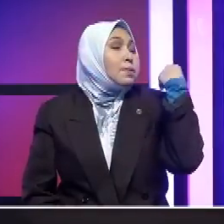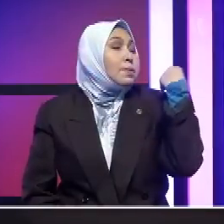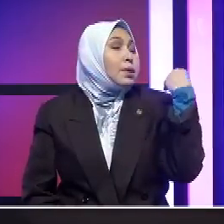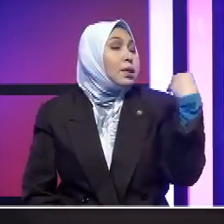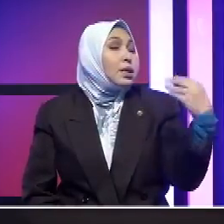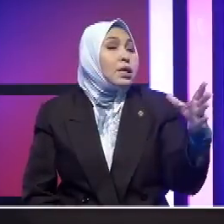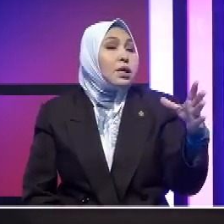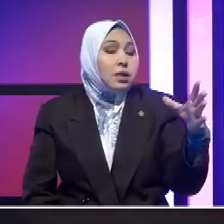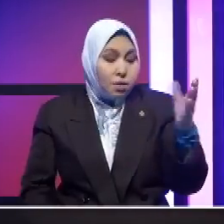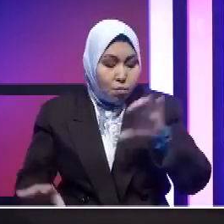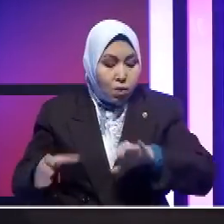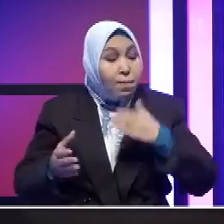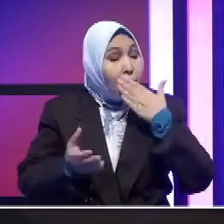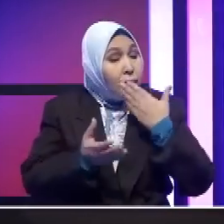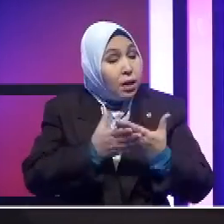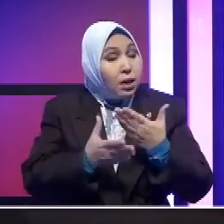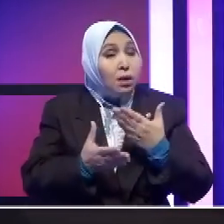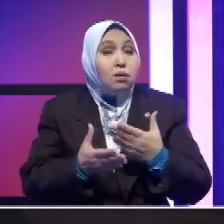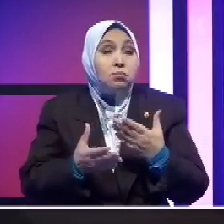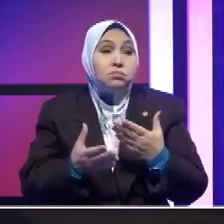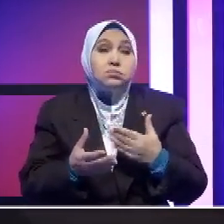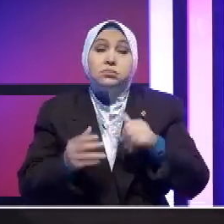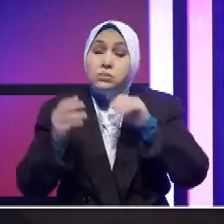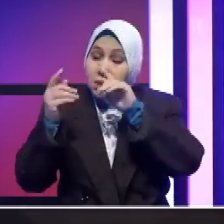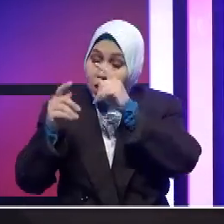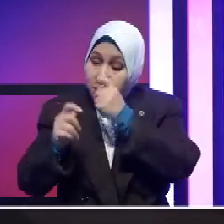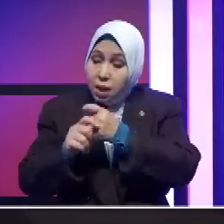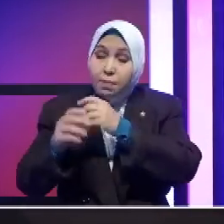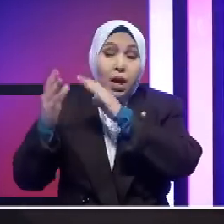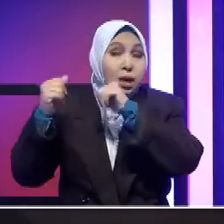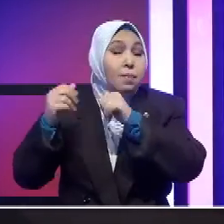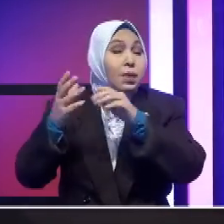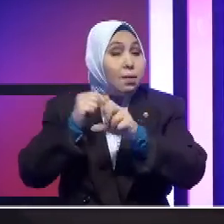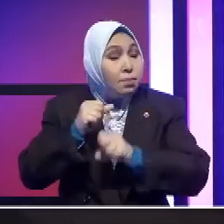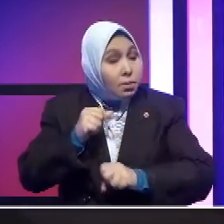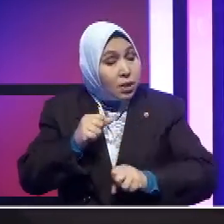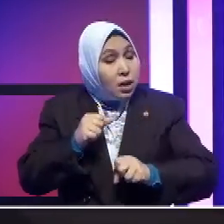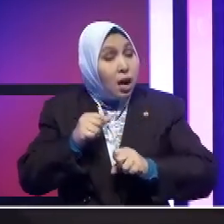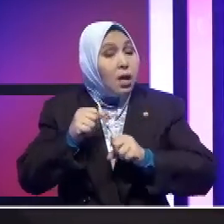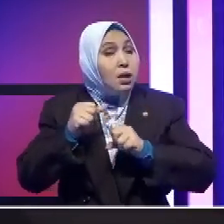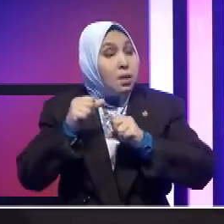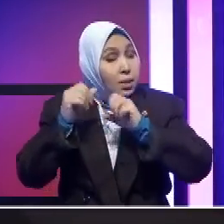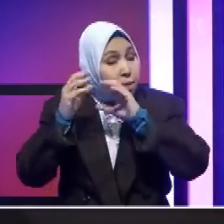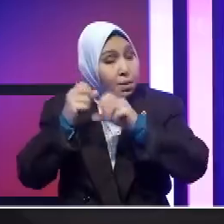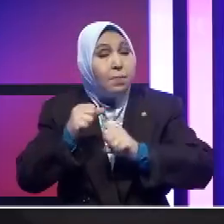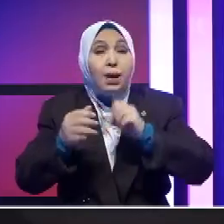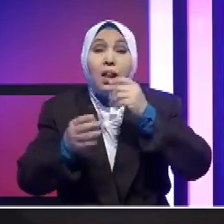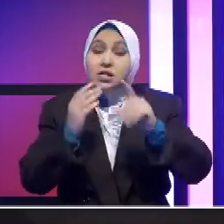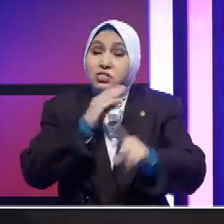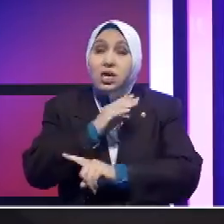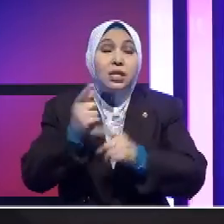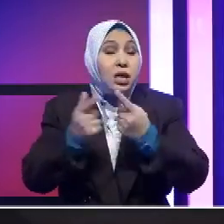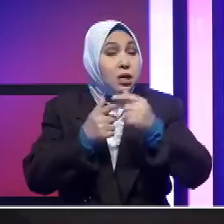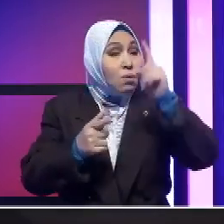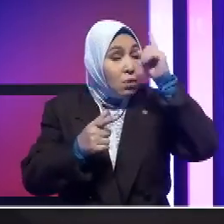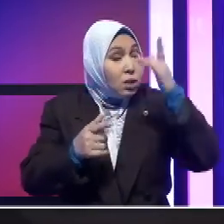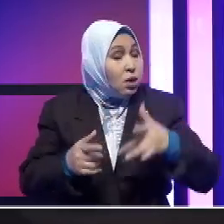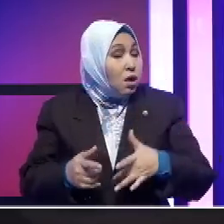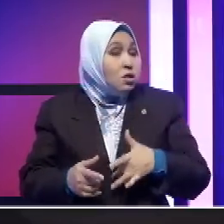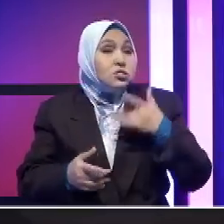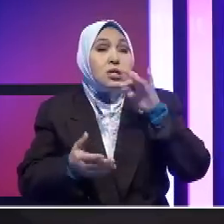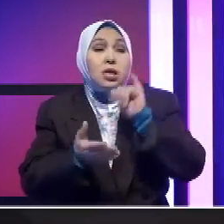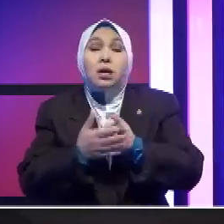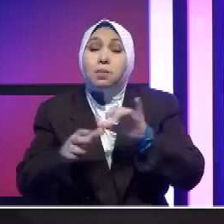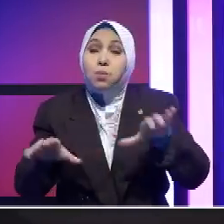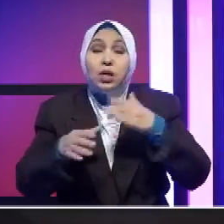buat baik ke, ya, kalau dia buat baik dia tak harapkan balasan daripada Allah. Yeah. Kalau dia buat jahat, apa aku kisah? Allah. Kan? Dia merasakan bahawa